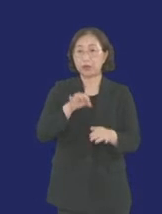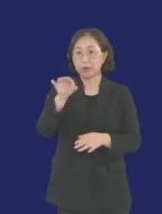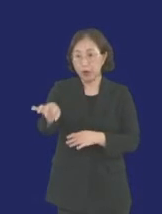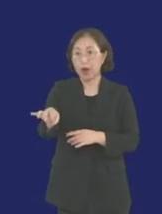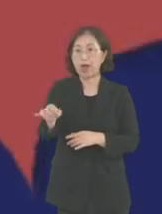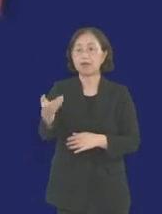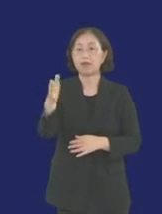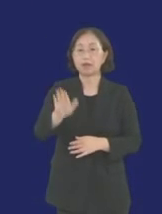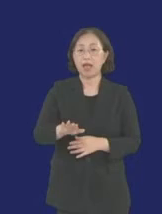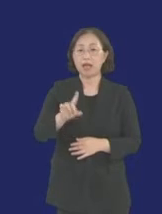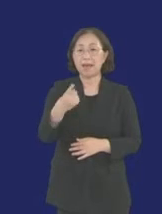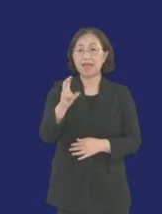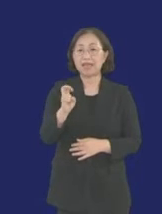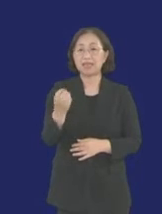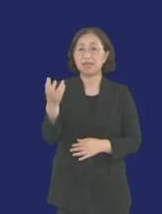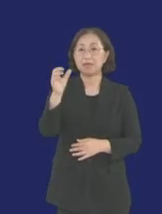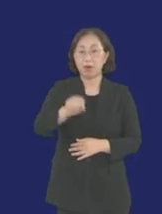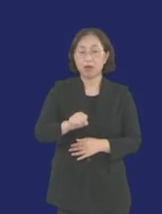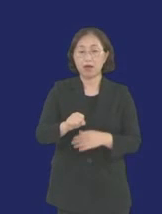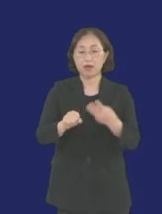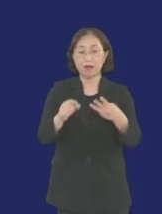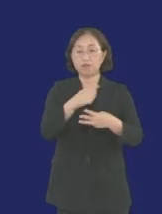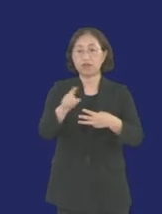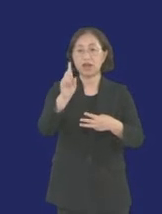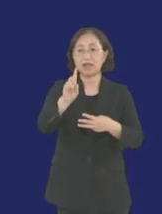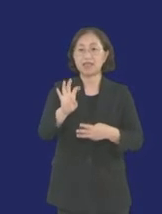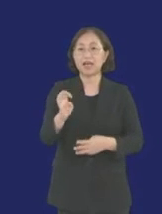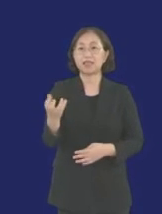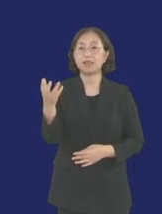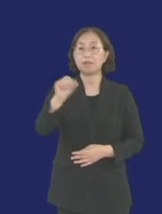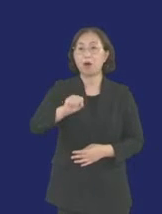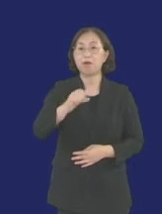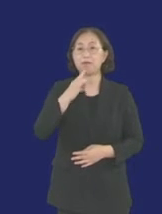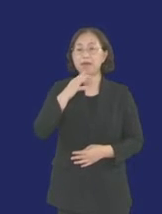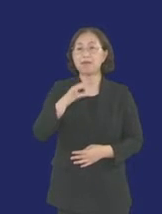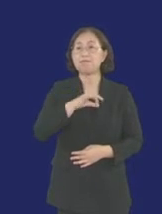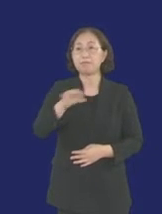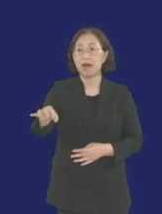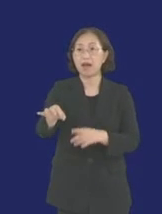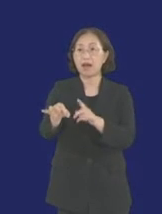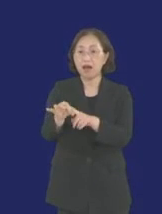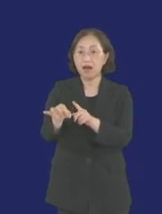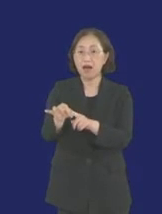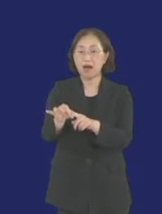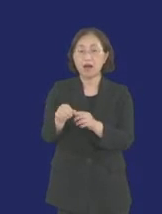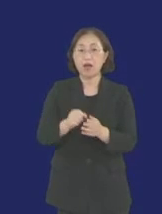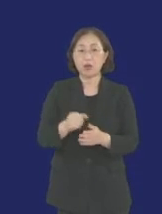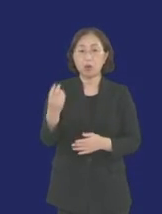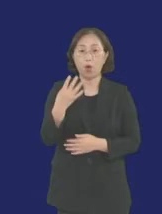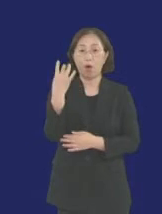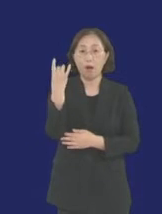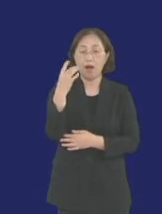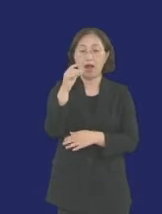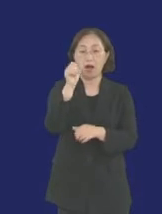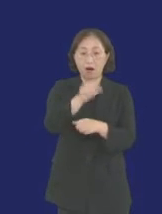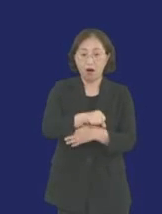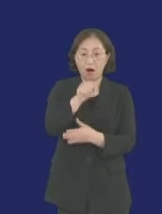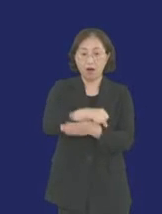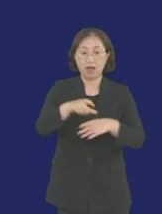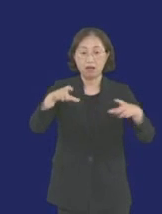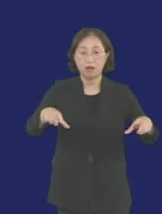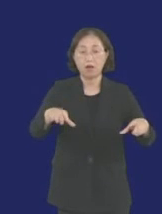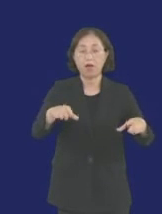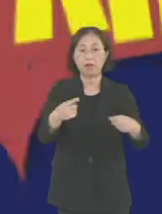비용 120억 원의 3분의 1 수준인 40억 원만 산정했기 때문입니다. 여기에 당초 허가된 면적보다